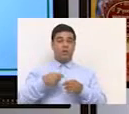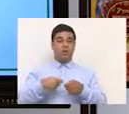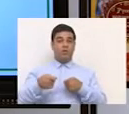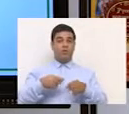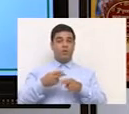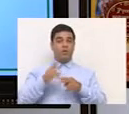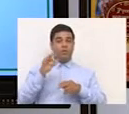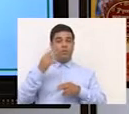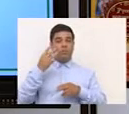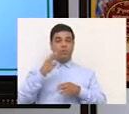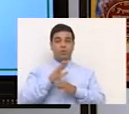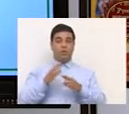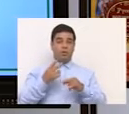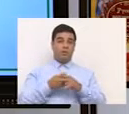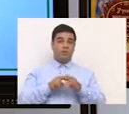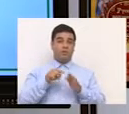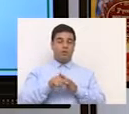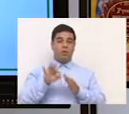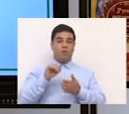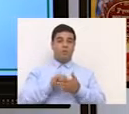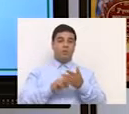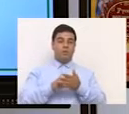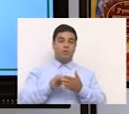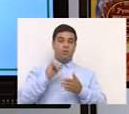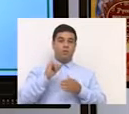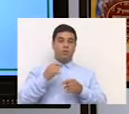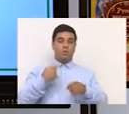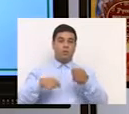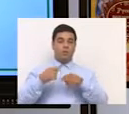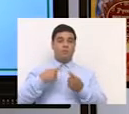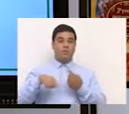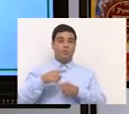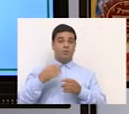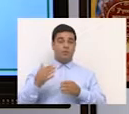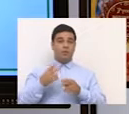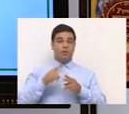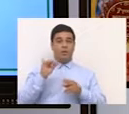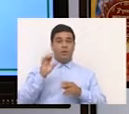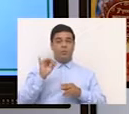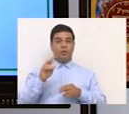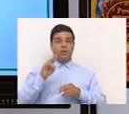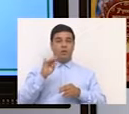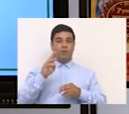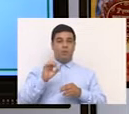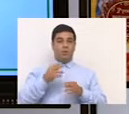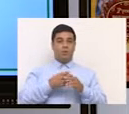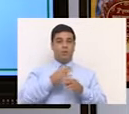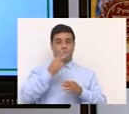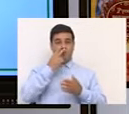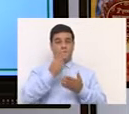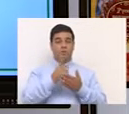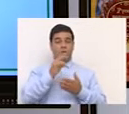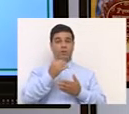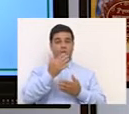немодный, размышляет о причинах плохих продаж бизнесмен. Либо. Посмотрите